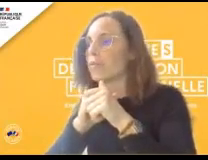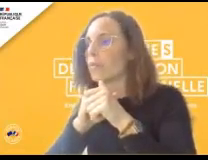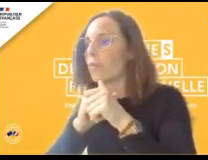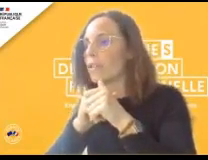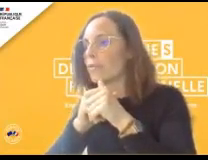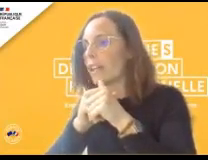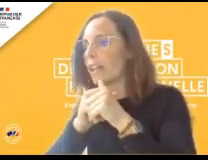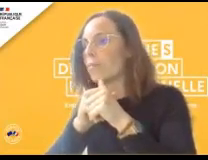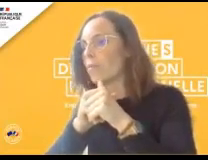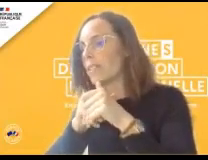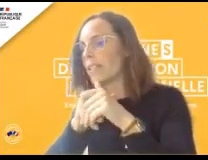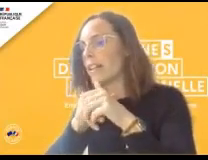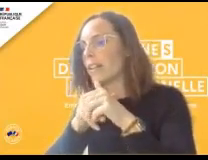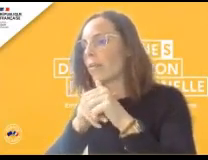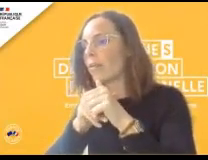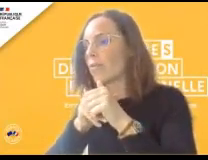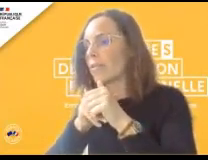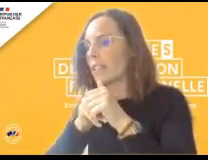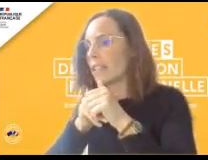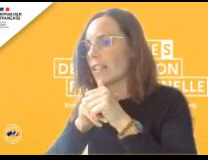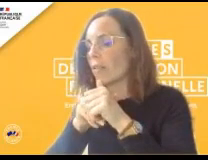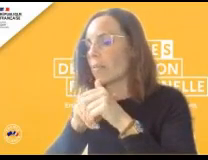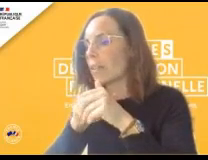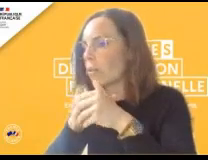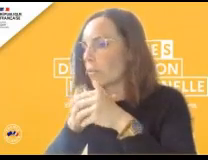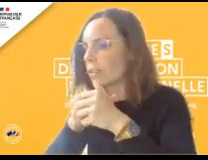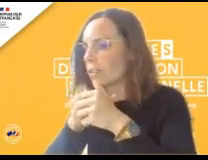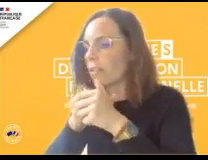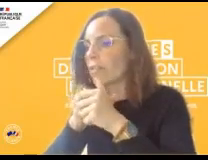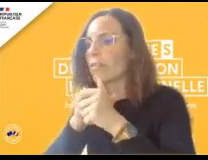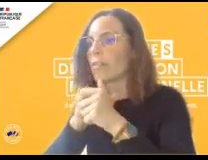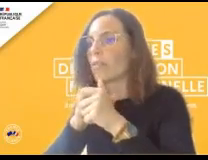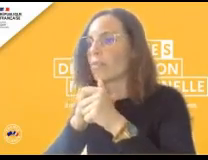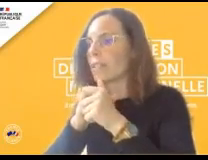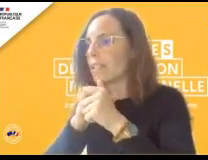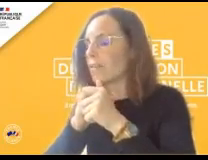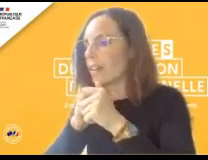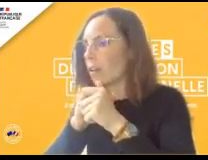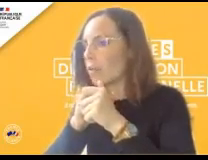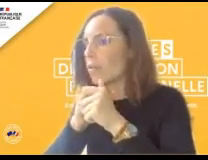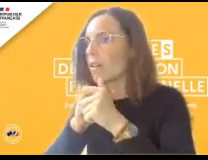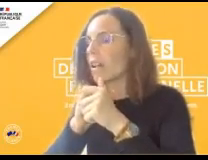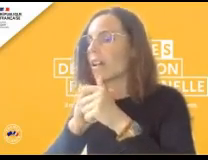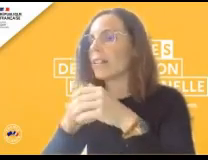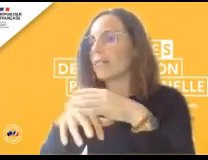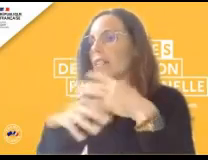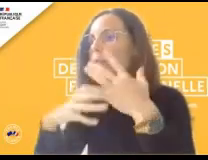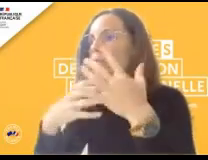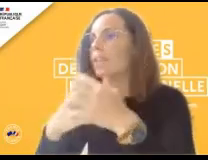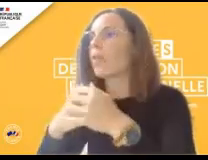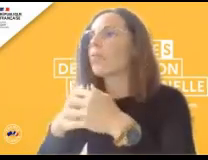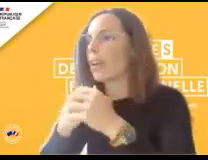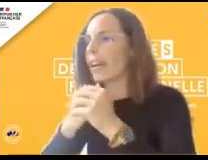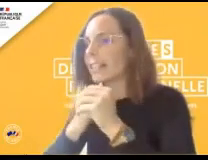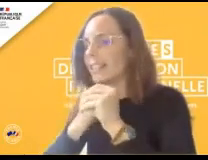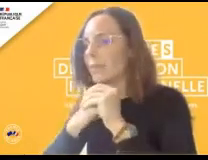conseiller en évolution professionnelle, il peut aussi être conseiller bilan de compétences, conseiller VAE. Voilà, les conseillers ont plusieurs casquettes. C'est